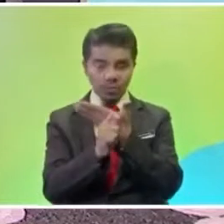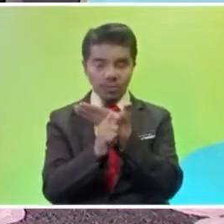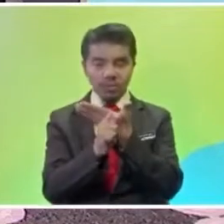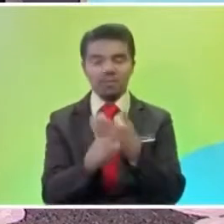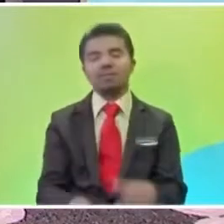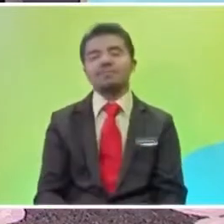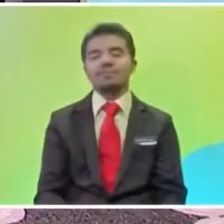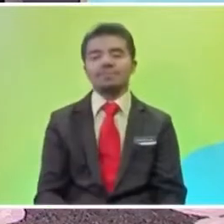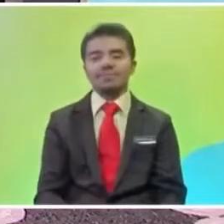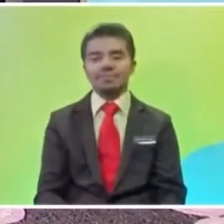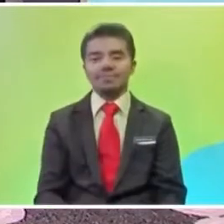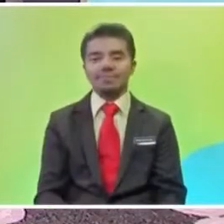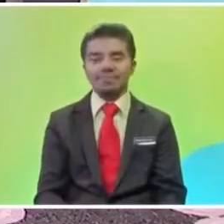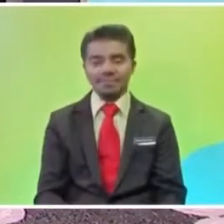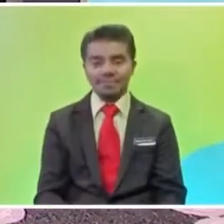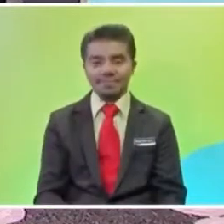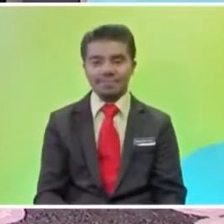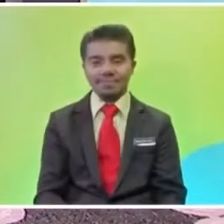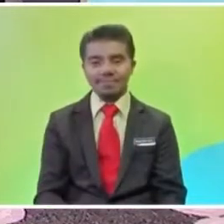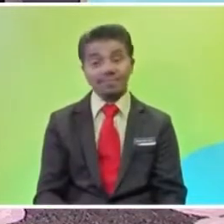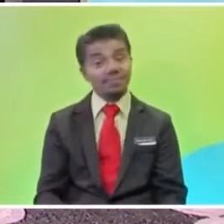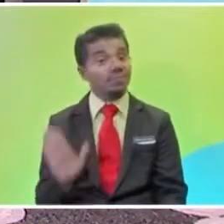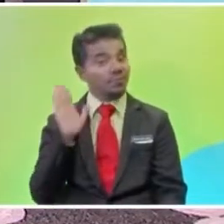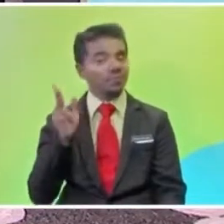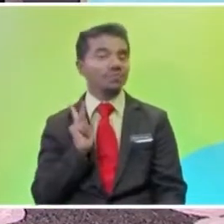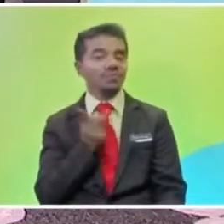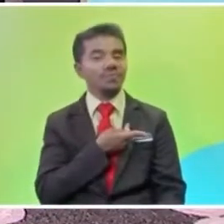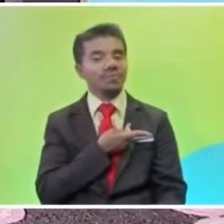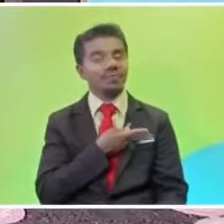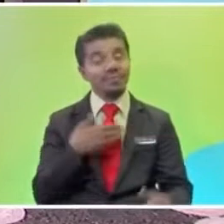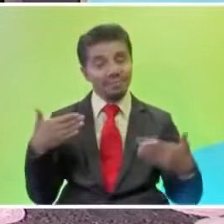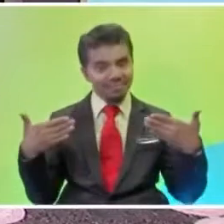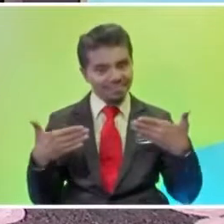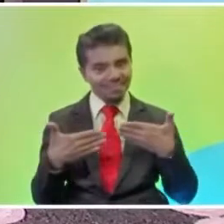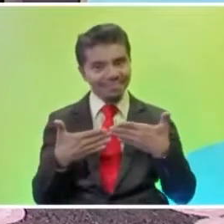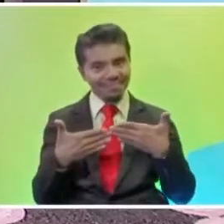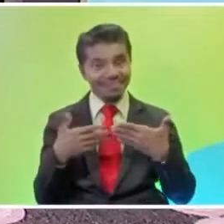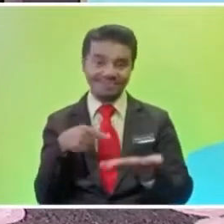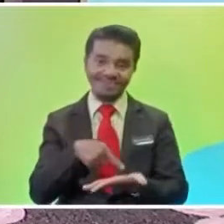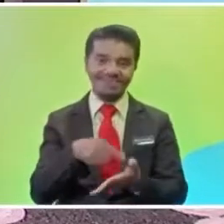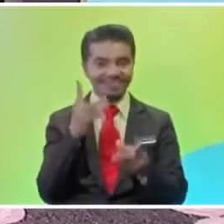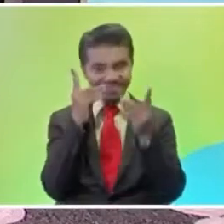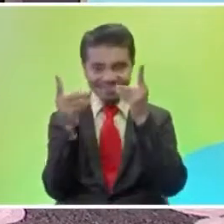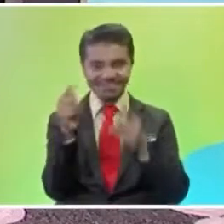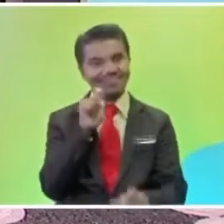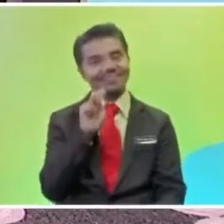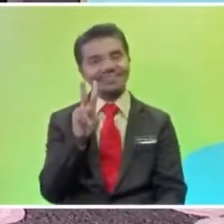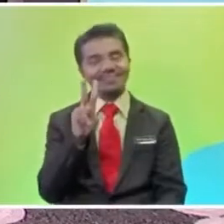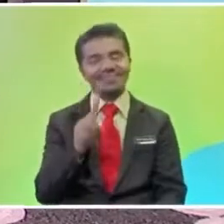dalam PBD di sekolah jadi kita berhenti berhak ketiga kembali dalam titik-titik